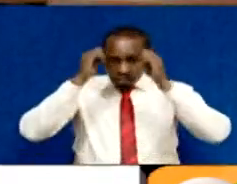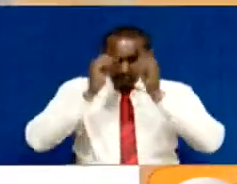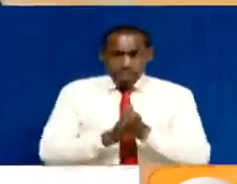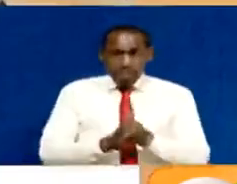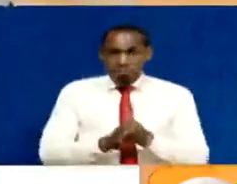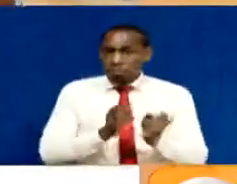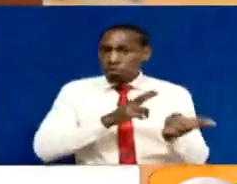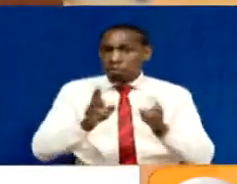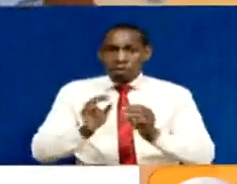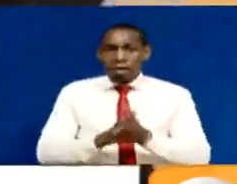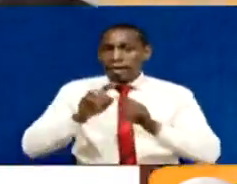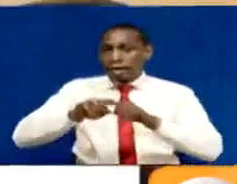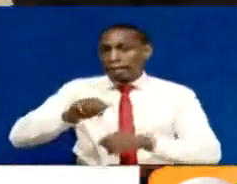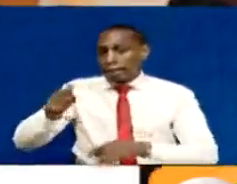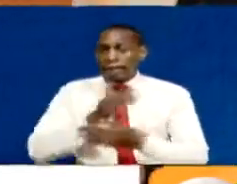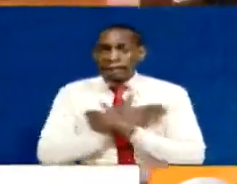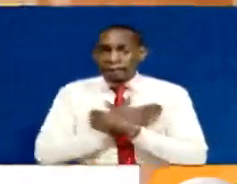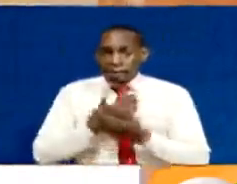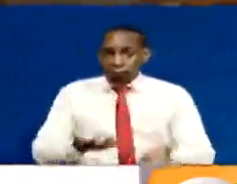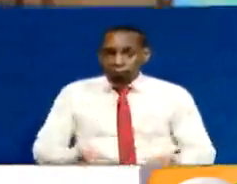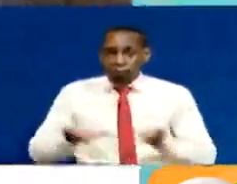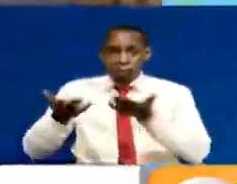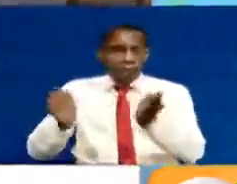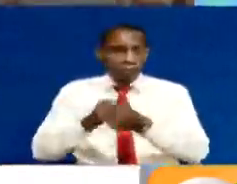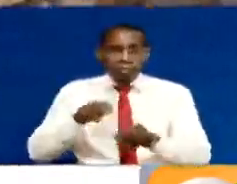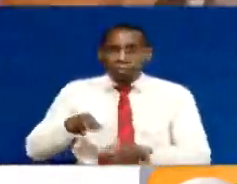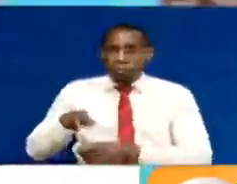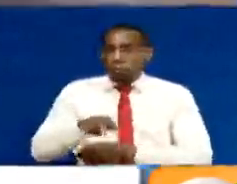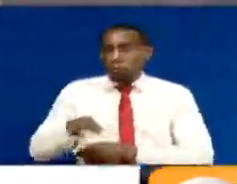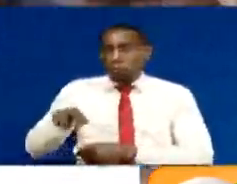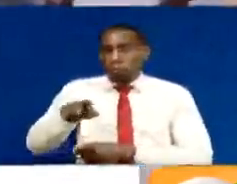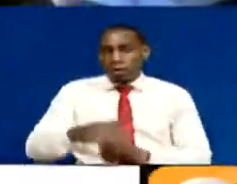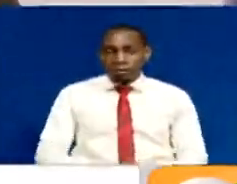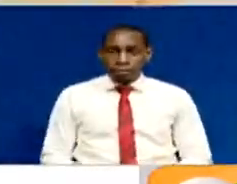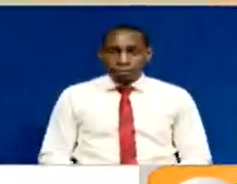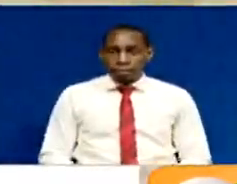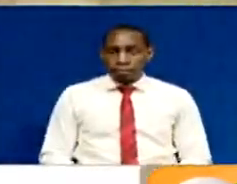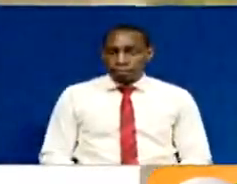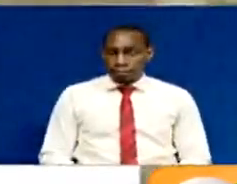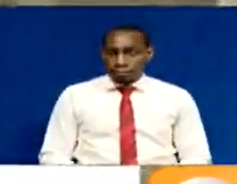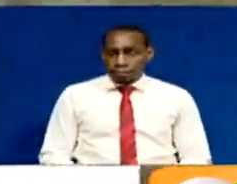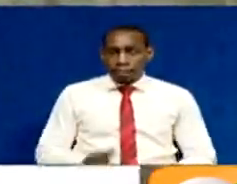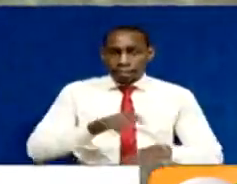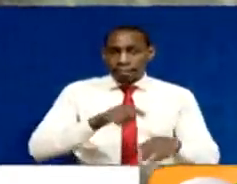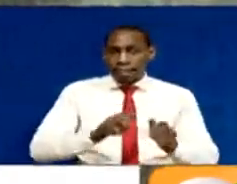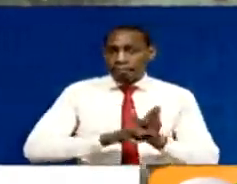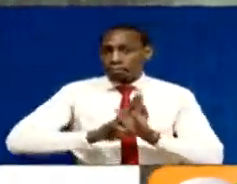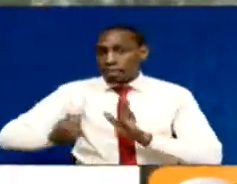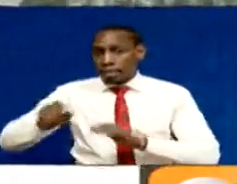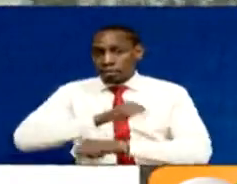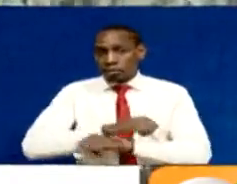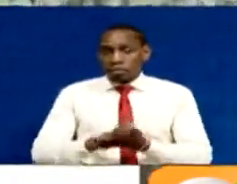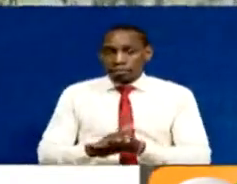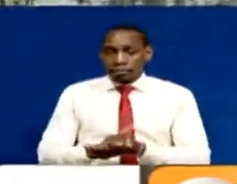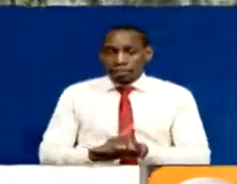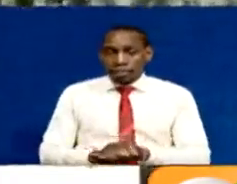la kawaida. Yeye anawategemea wenzake kumbeba, kwani hawezi kutembea. Na wakati anaenda shule, mimi nabeba